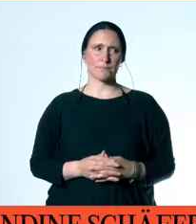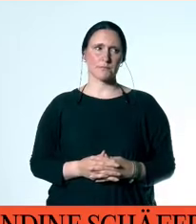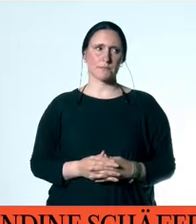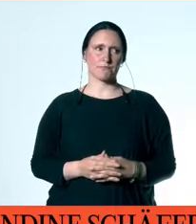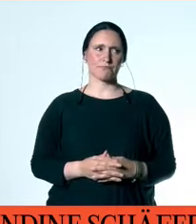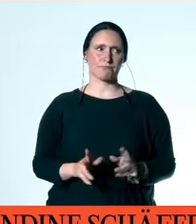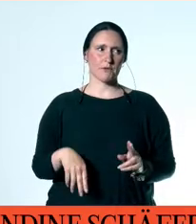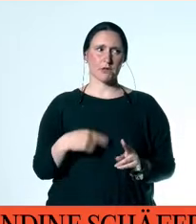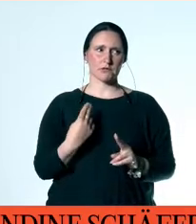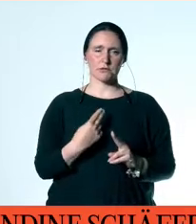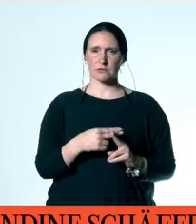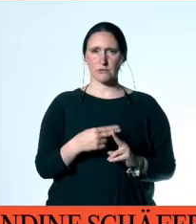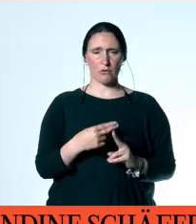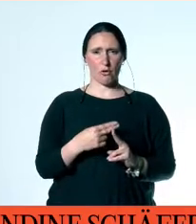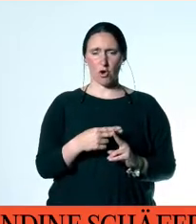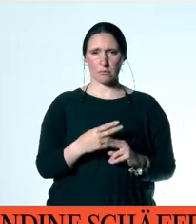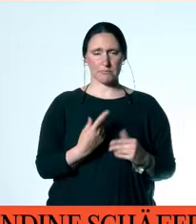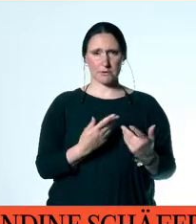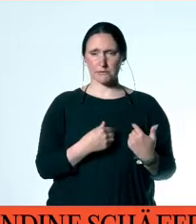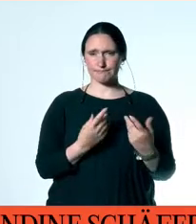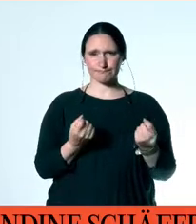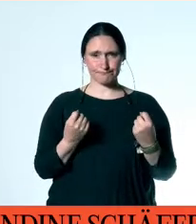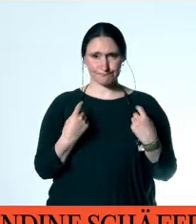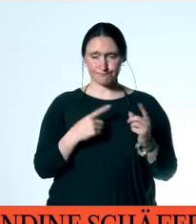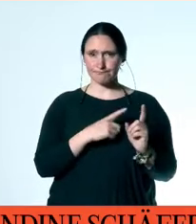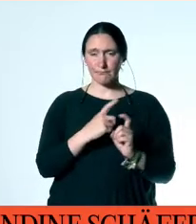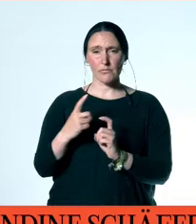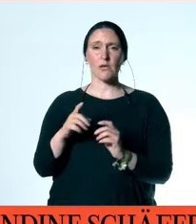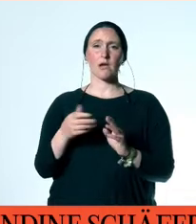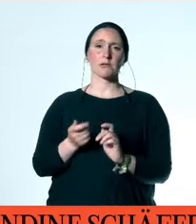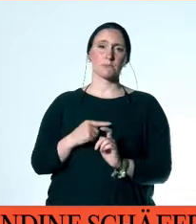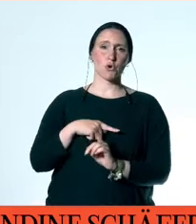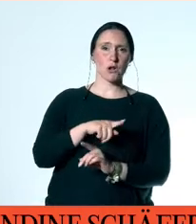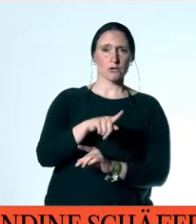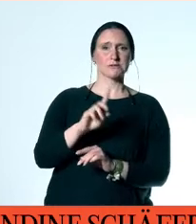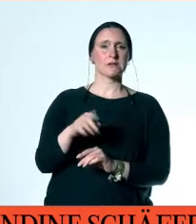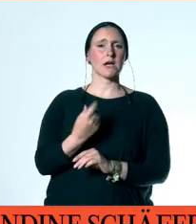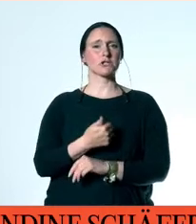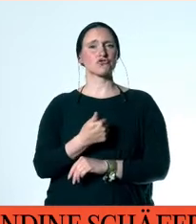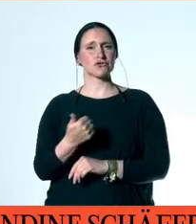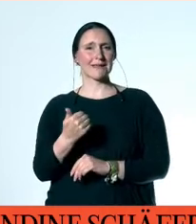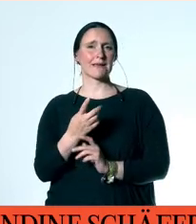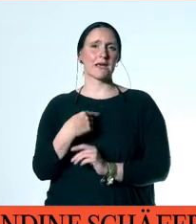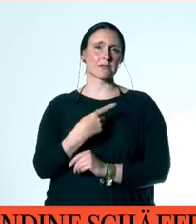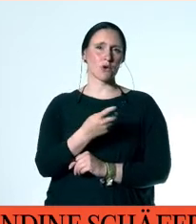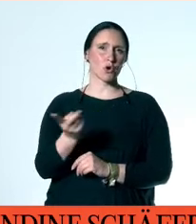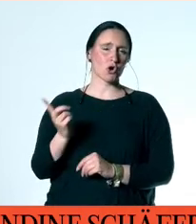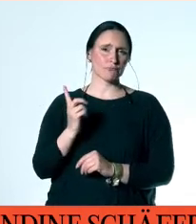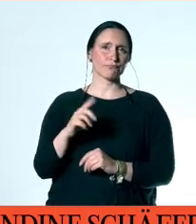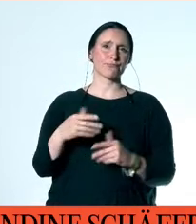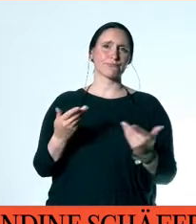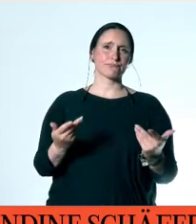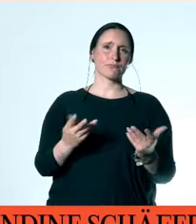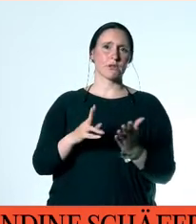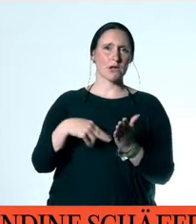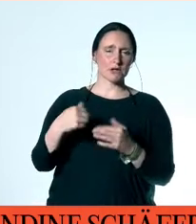Vernetzung von Queer Pacific People of Color, die sich mit einzigartigen Identitäten in den urbanen Landschaften